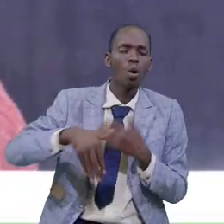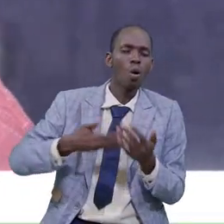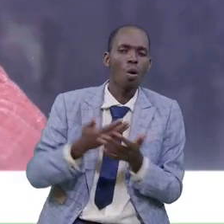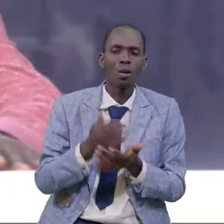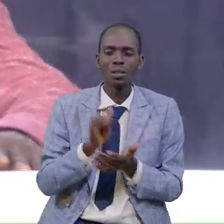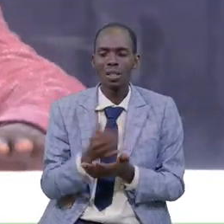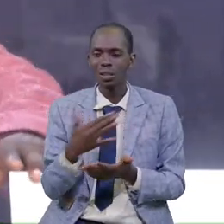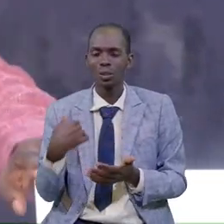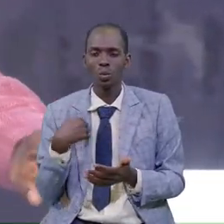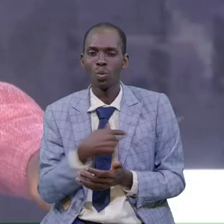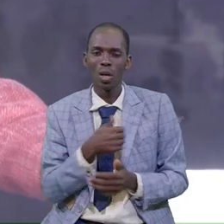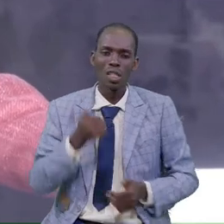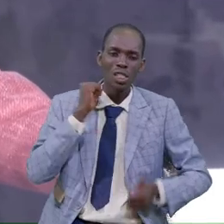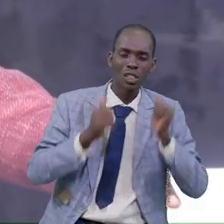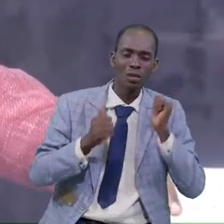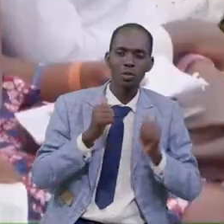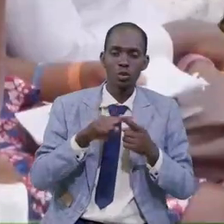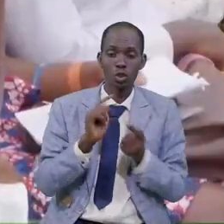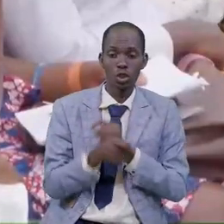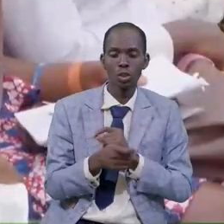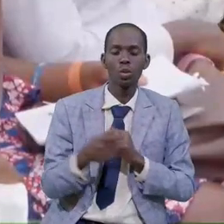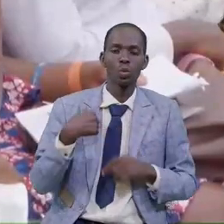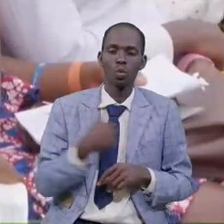nous en repentir au nom de Jésus.